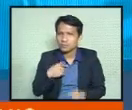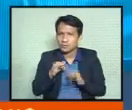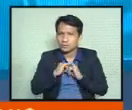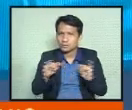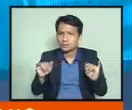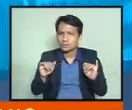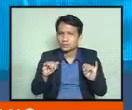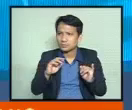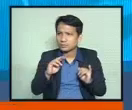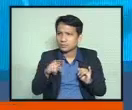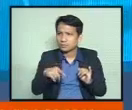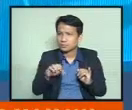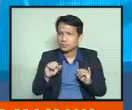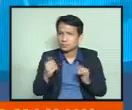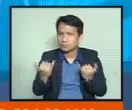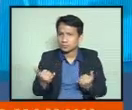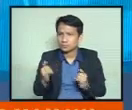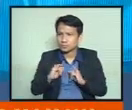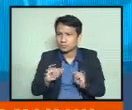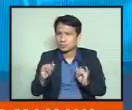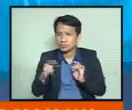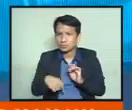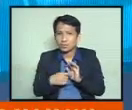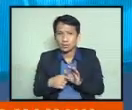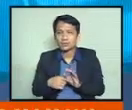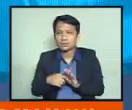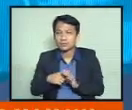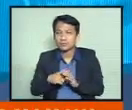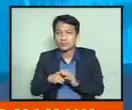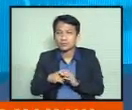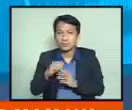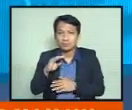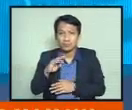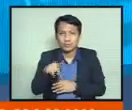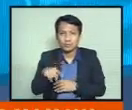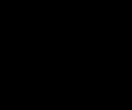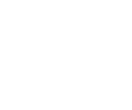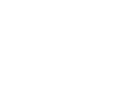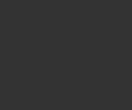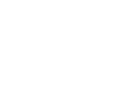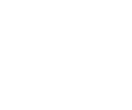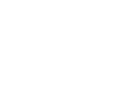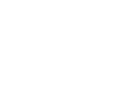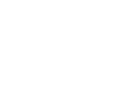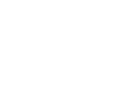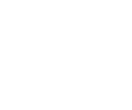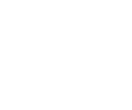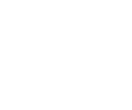parehong Napoles na nahaharap sa kaso kaugnay ng pork barrel scam.